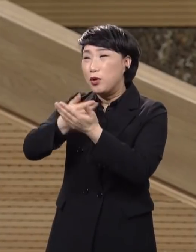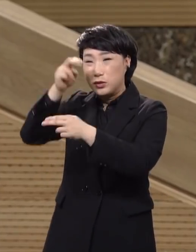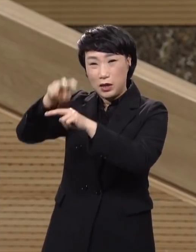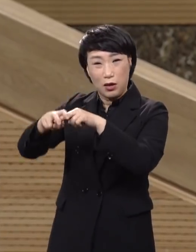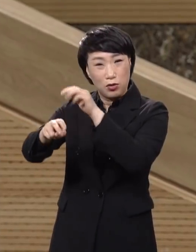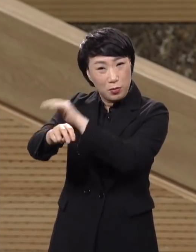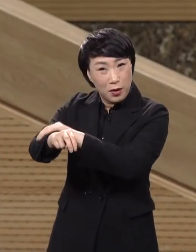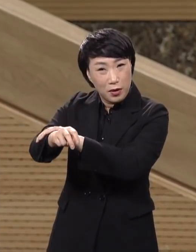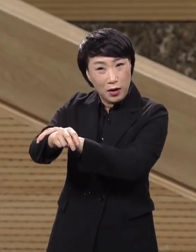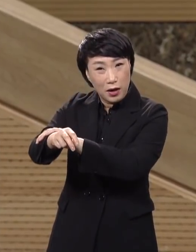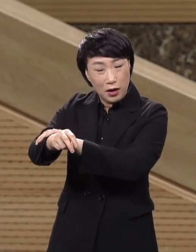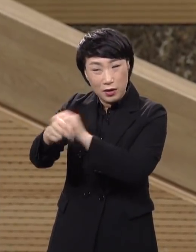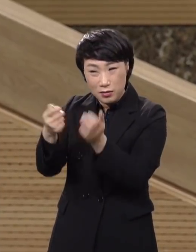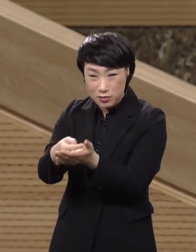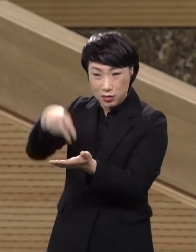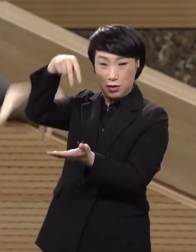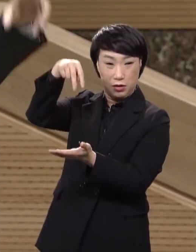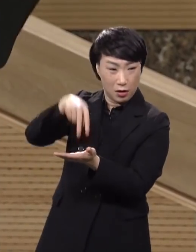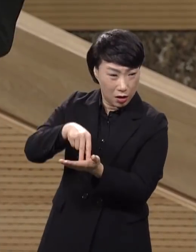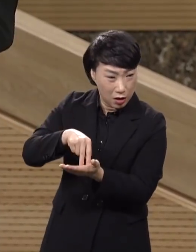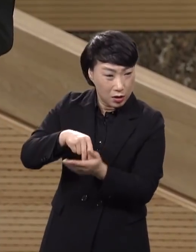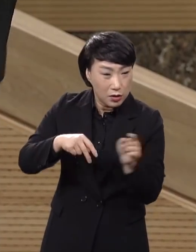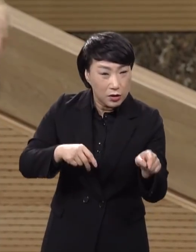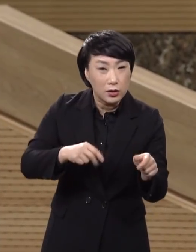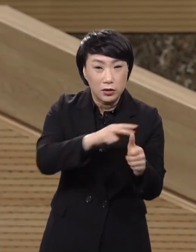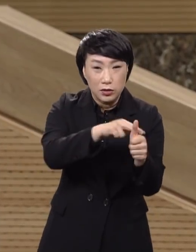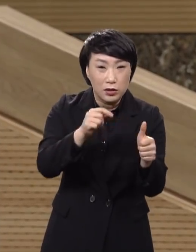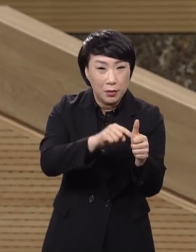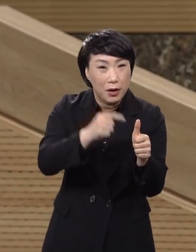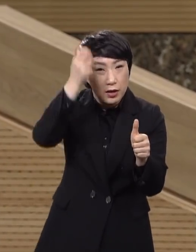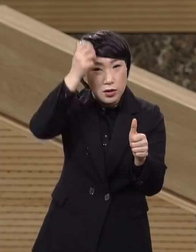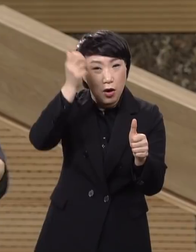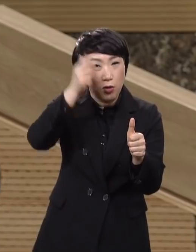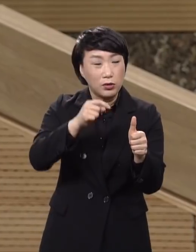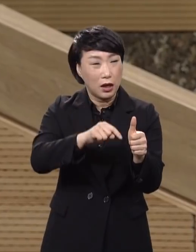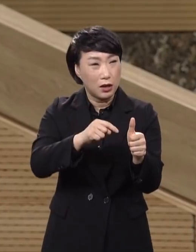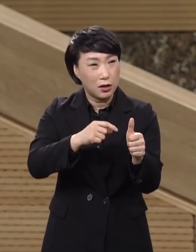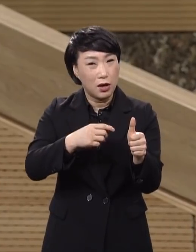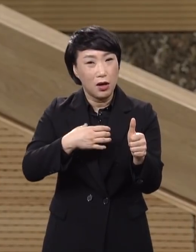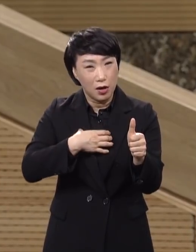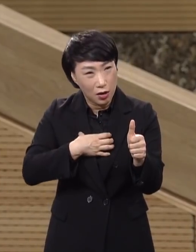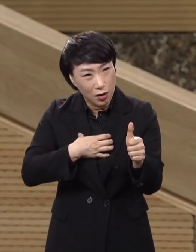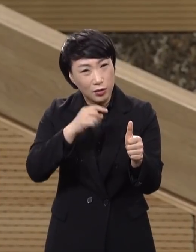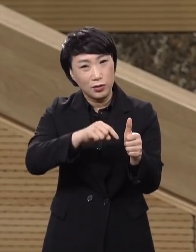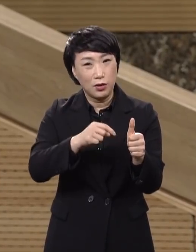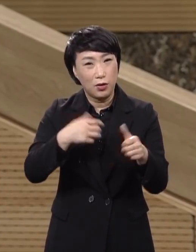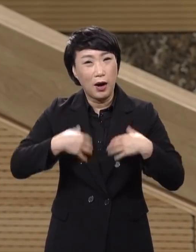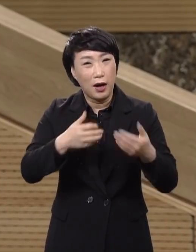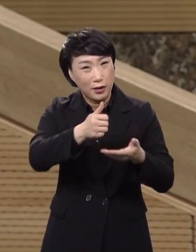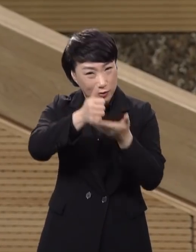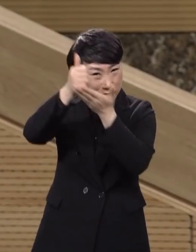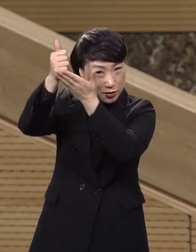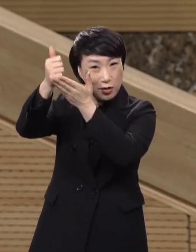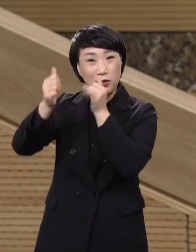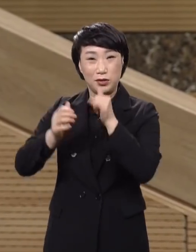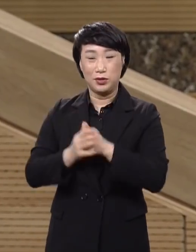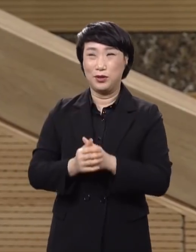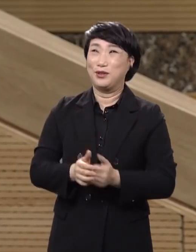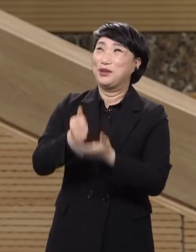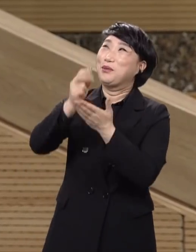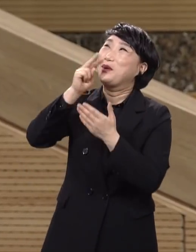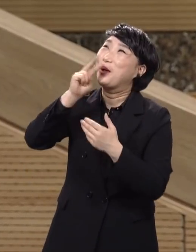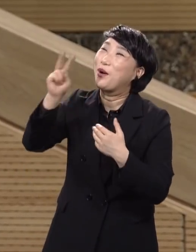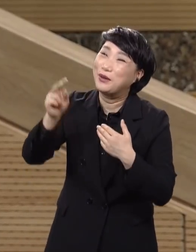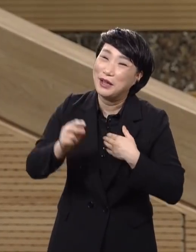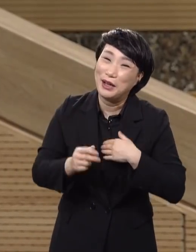우편에서 벌떡 일어나서 스데반의 영혼의 경외를 피하고 환영에 받아들였으니 주여